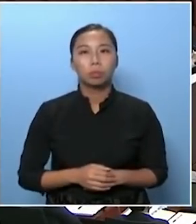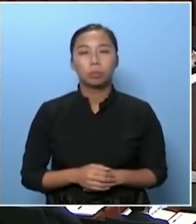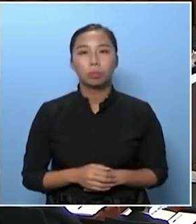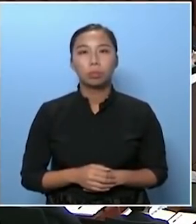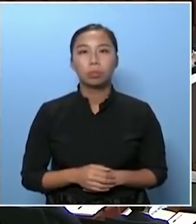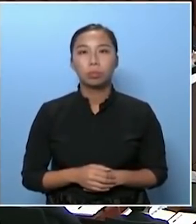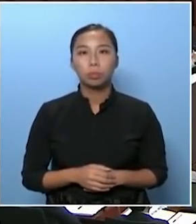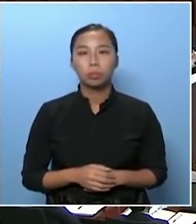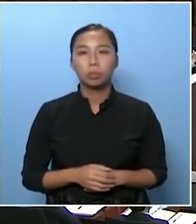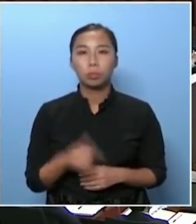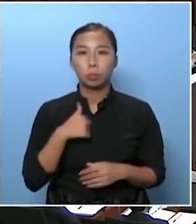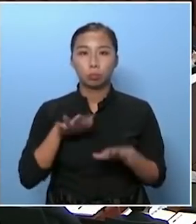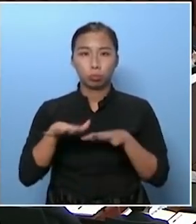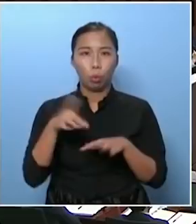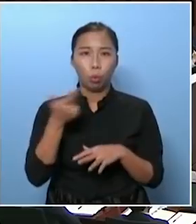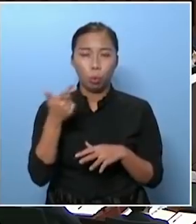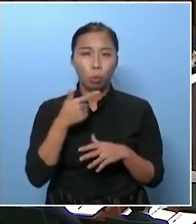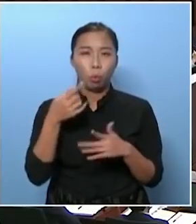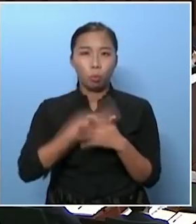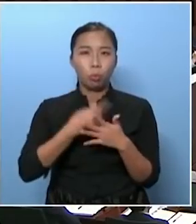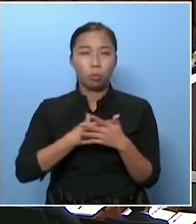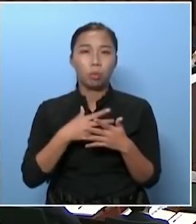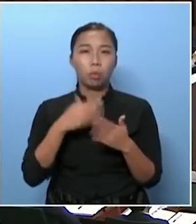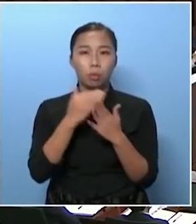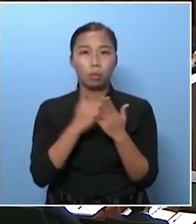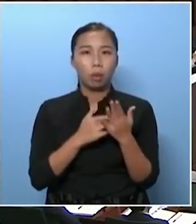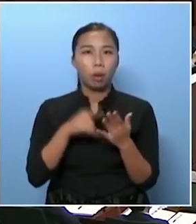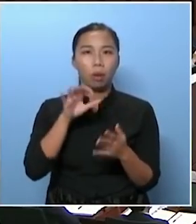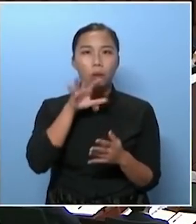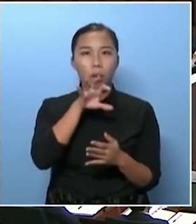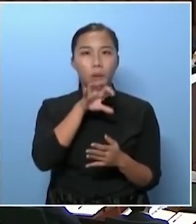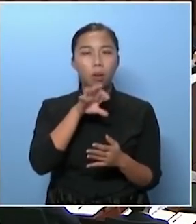我已經處理咗好多規程，你唔可以淨係一味話規程問題。